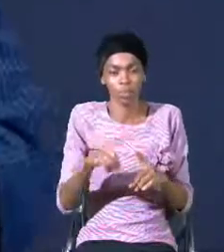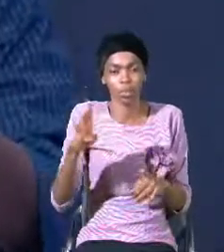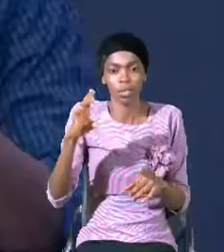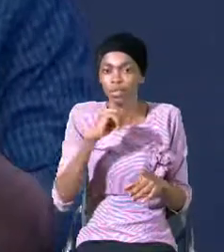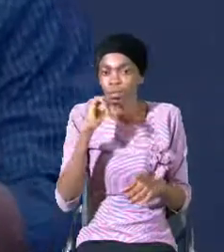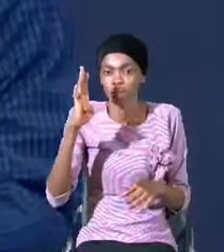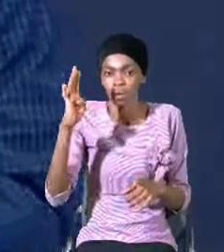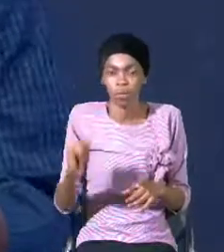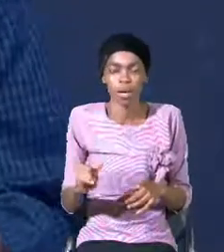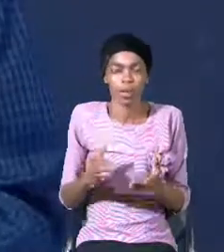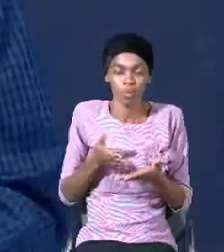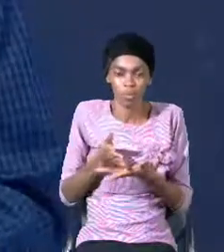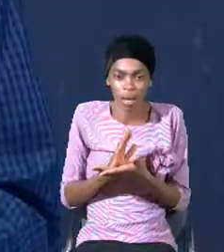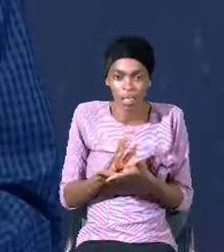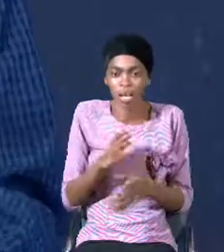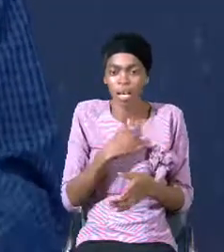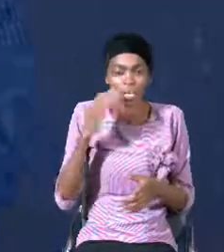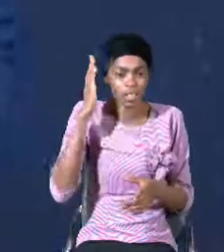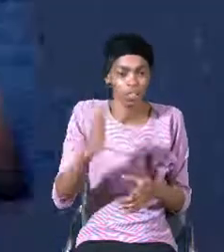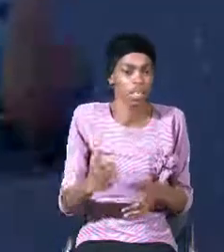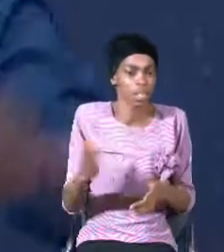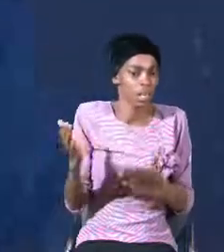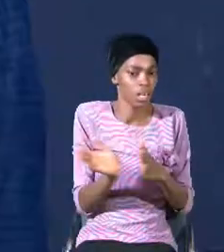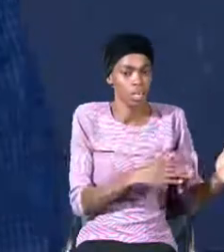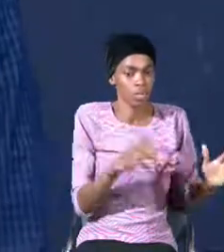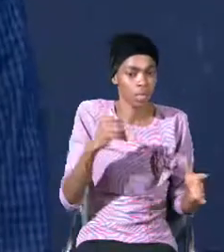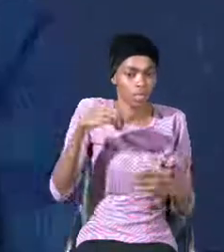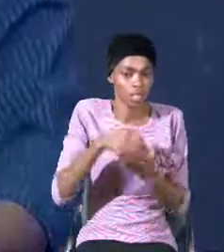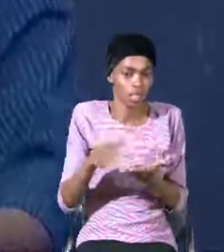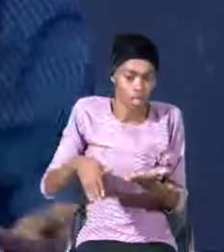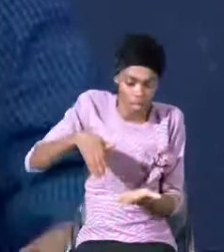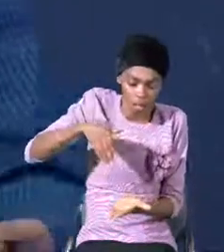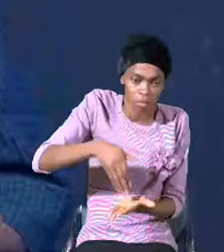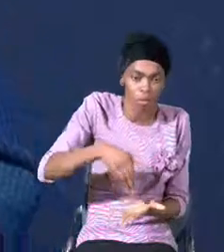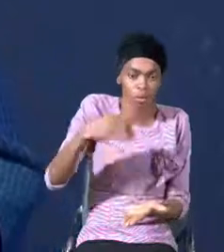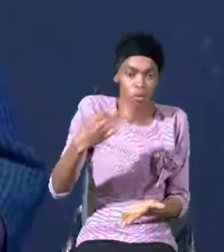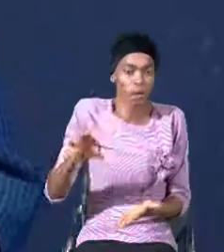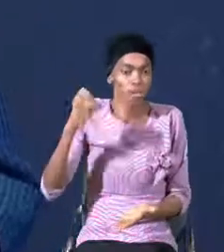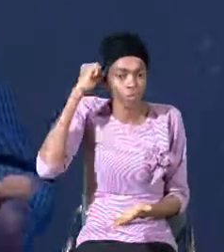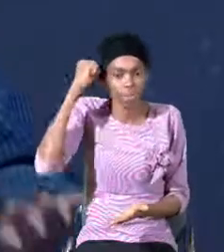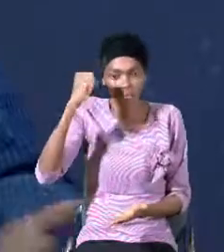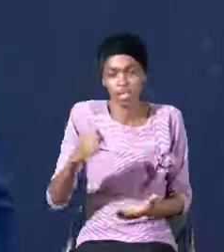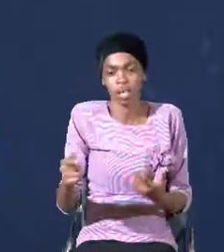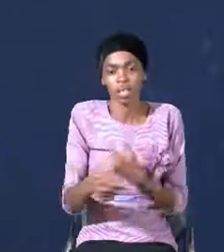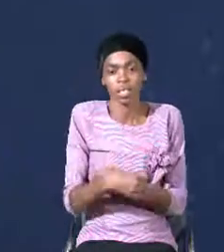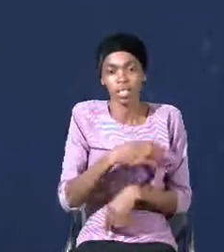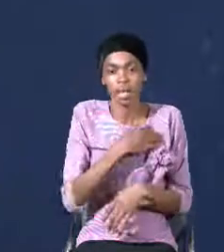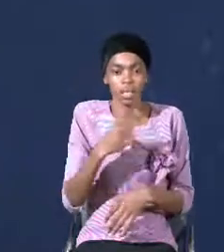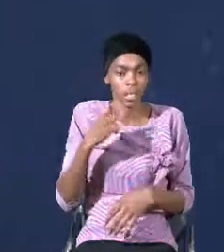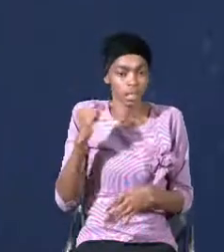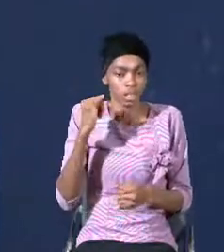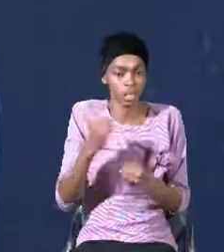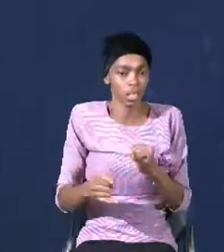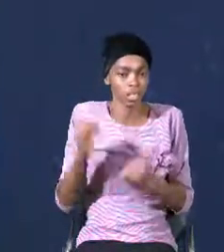richesses injustement. Au milieu de ces jours, il doit les quitter. Et à la fin, il n'est